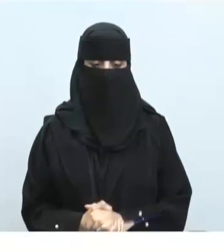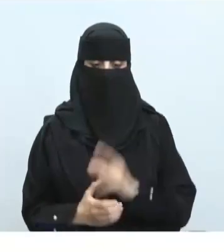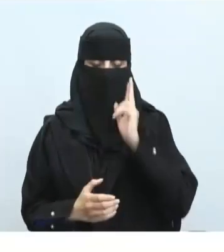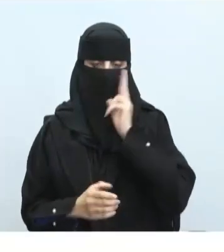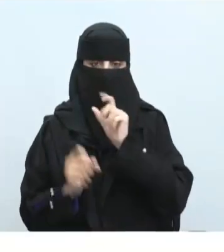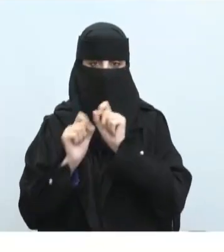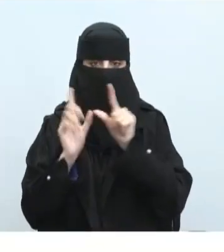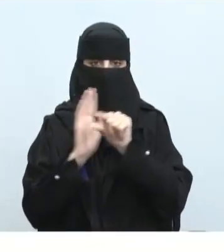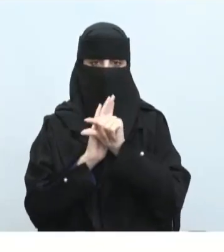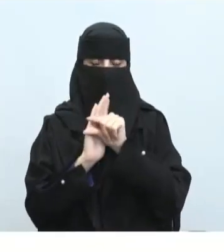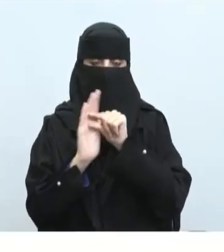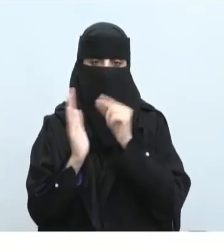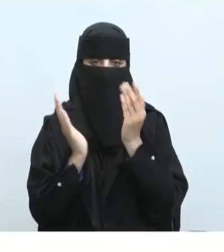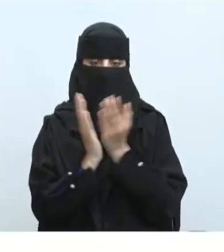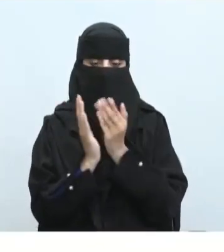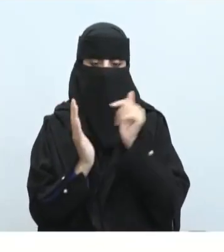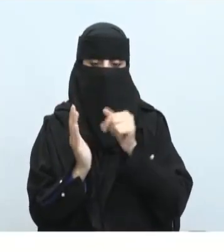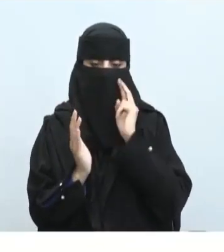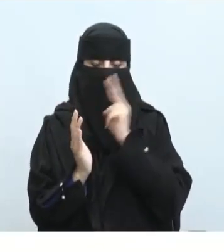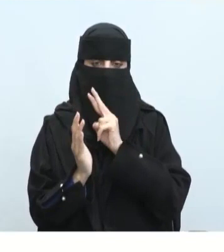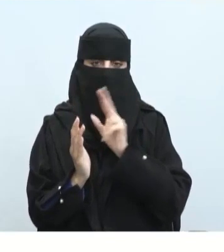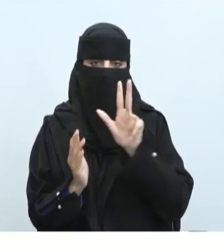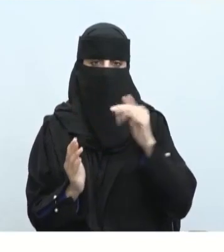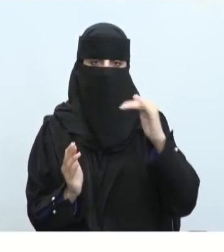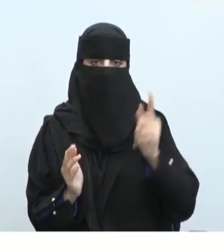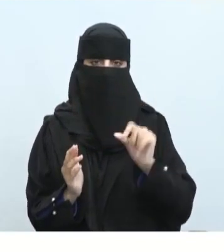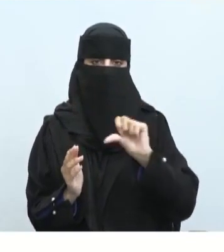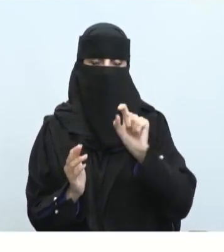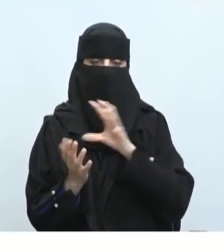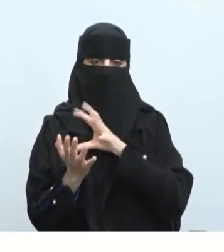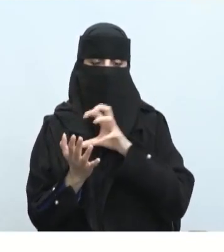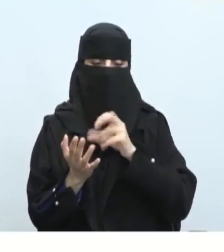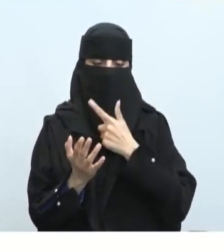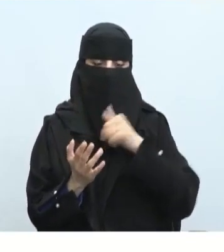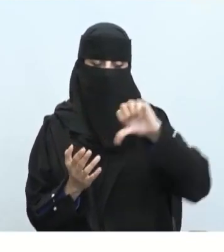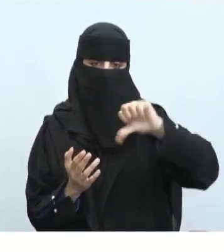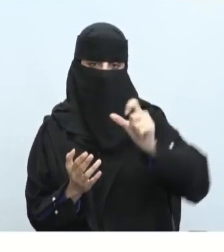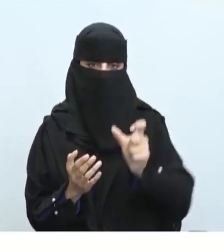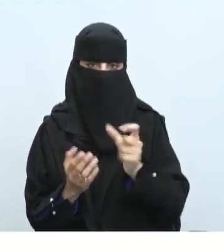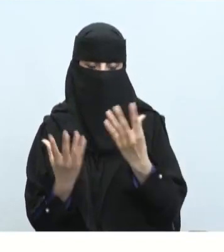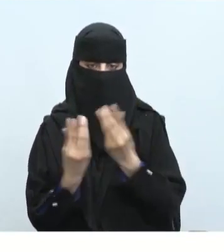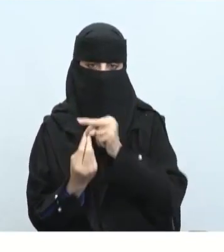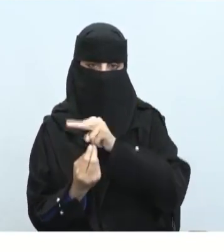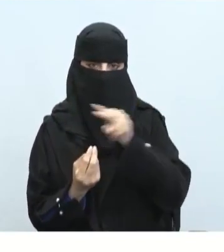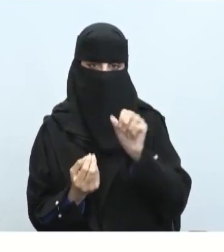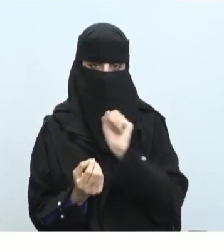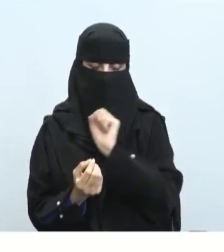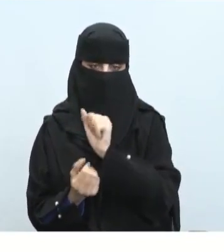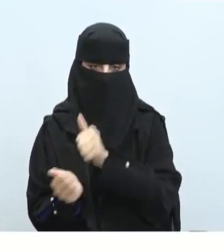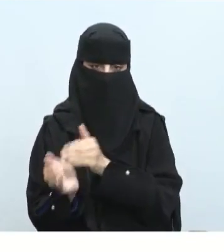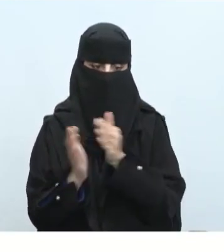يظهر امامكم اعزائي الطلاب والطالبات عنوان الدرس الوظيفه النحويه الحروف الناسخه